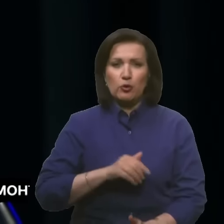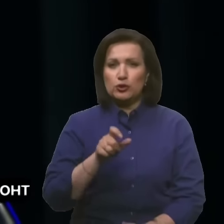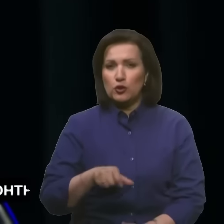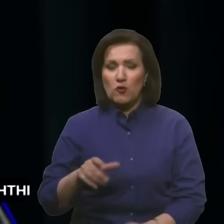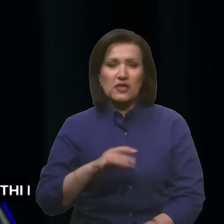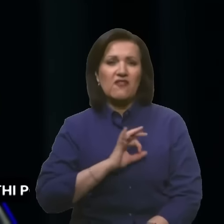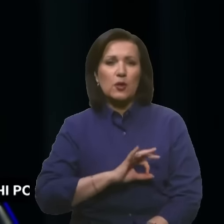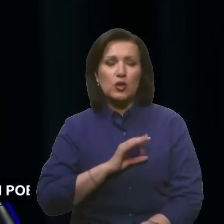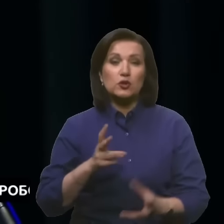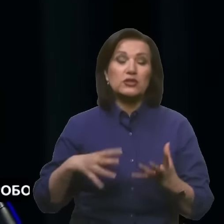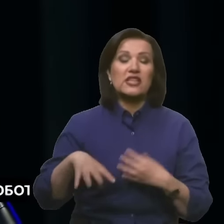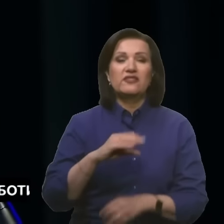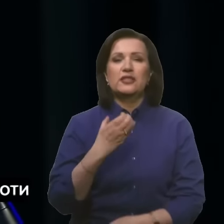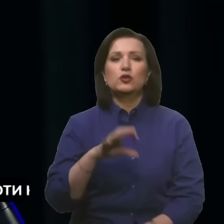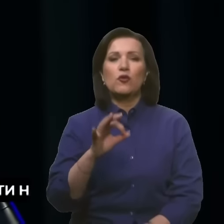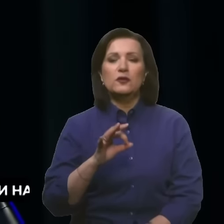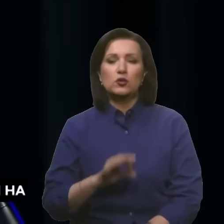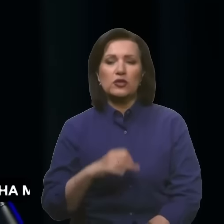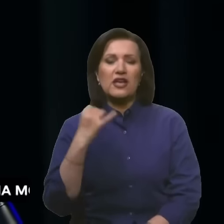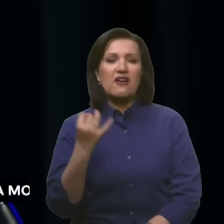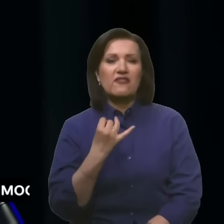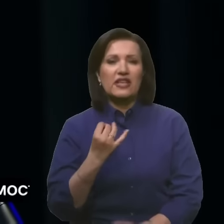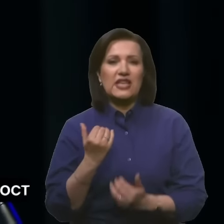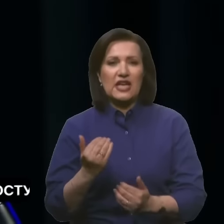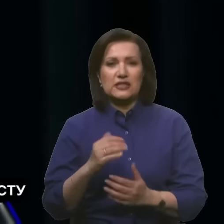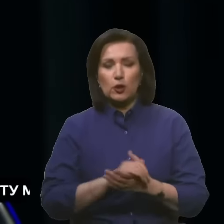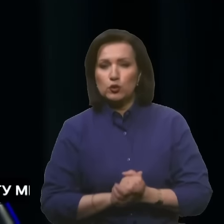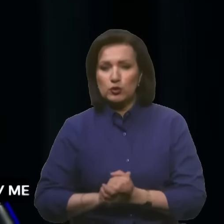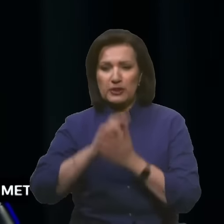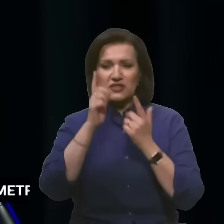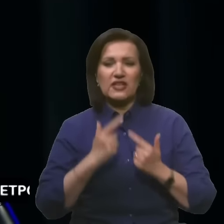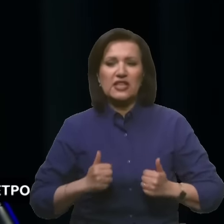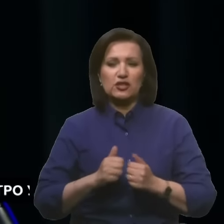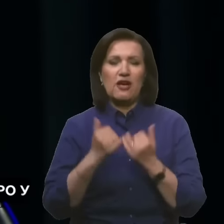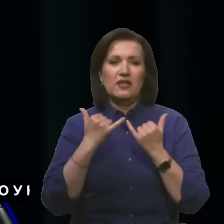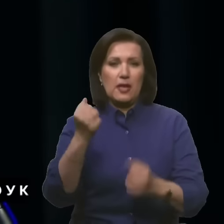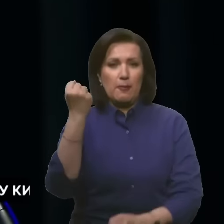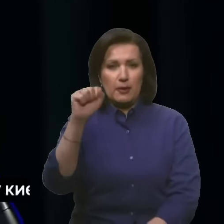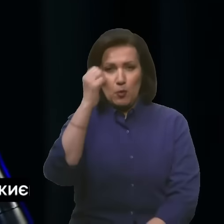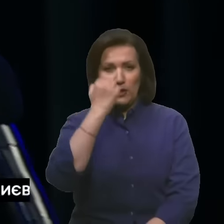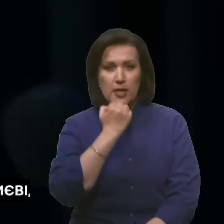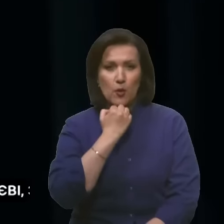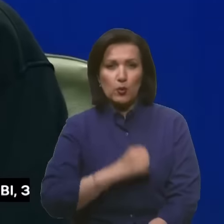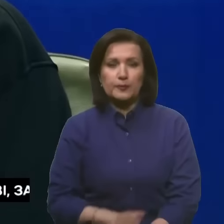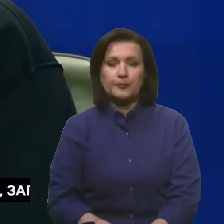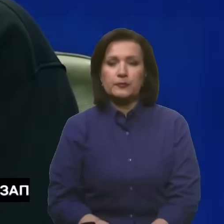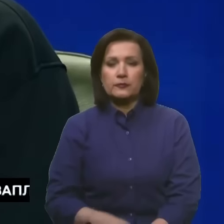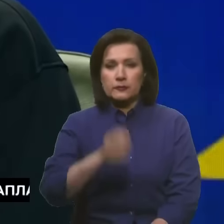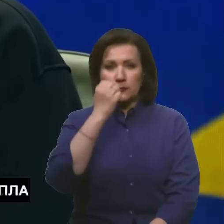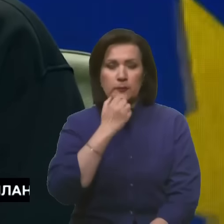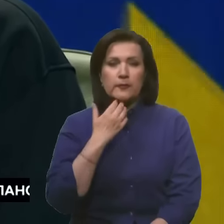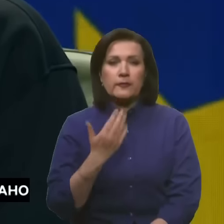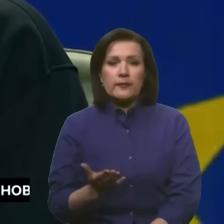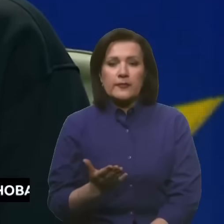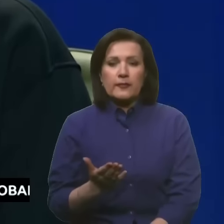а використовується на всі 100% в інтересах суспільства, держави і для перемоги. Дякую. Дякую вам